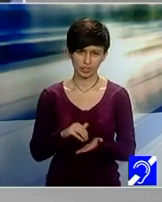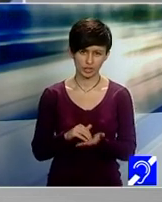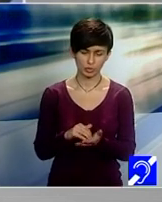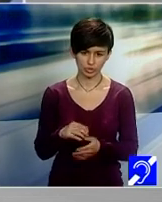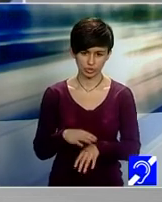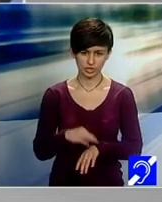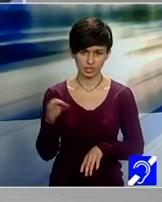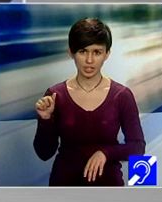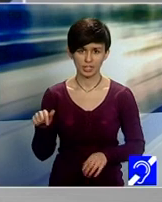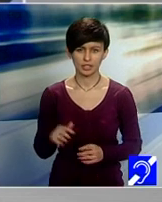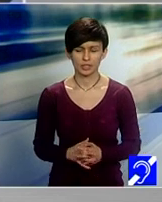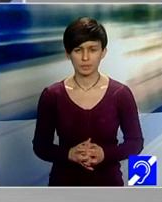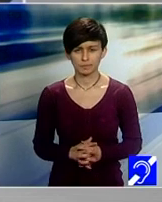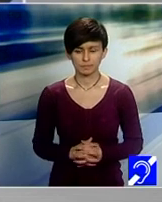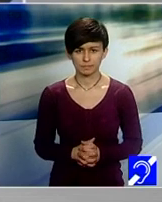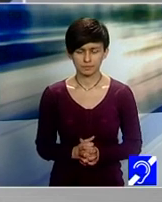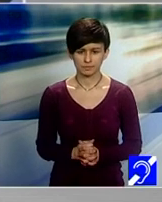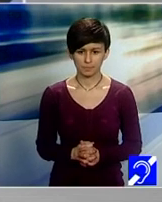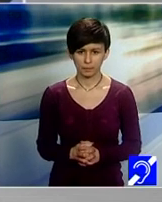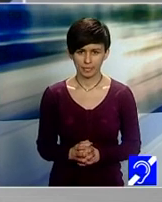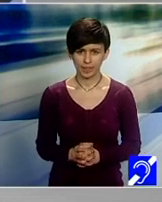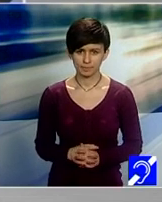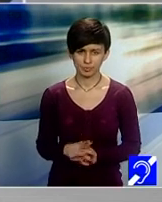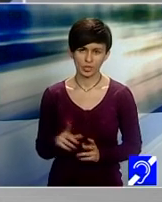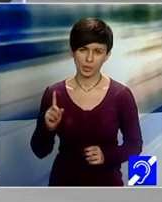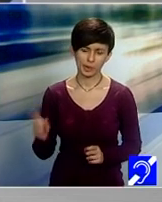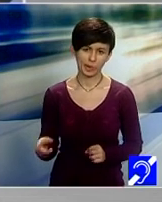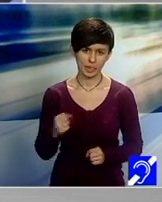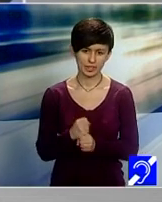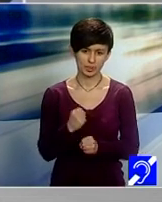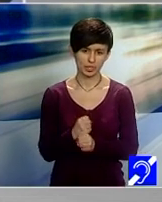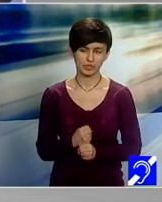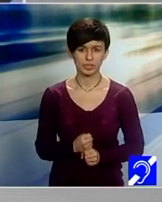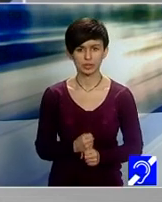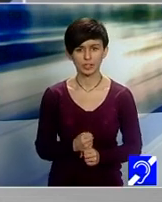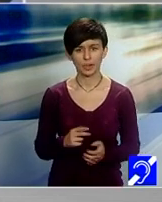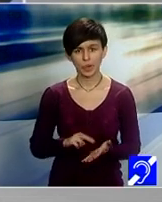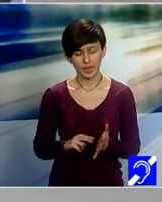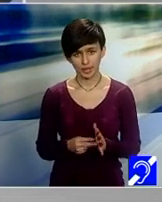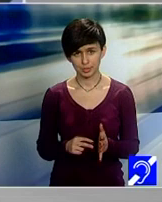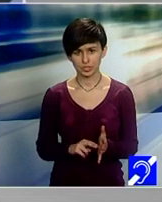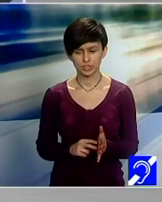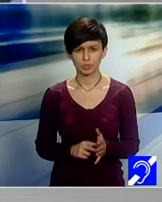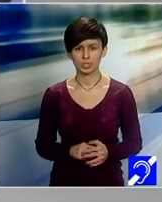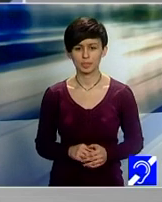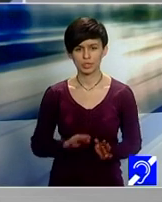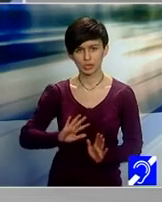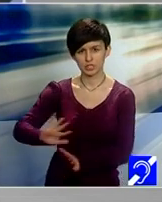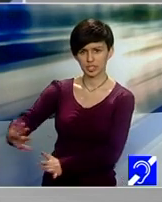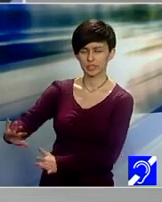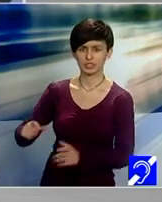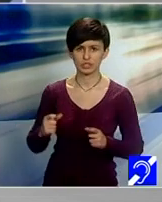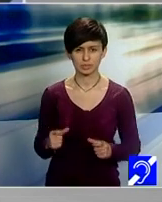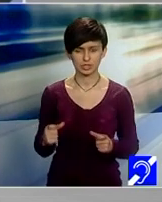acesta. Doar că trebuie redactată și din punct de vedere procedural foarte bine, tocmai ca să evităm situațiile astea în